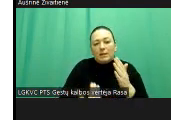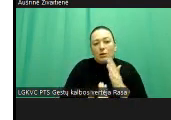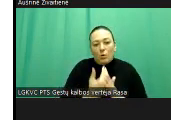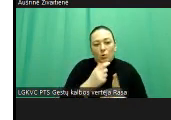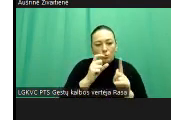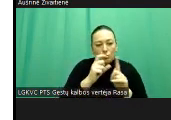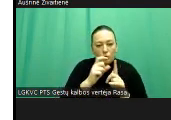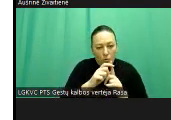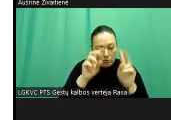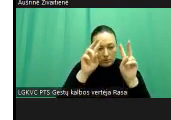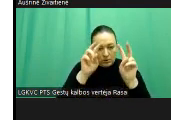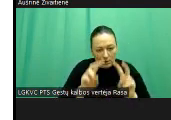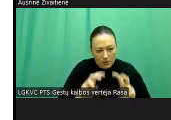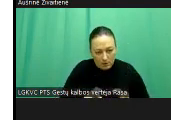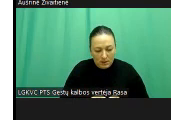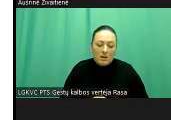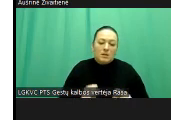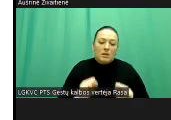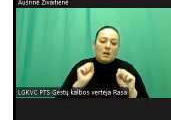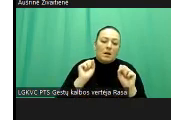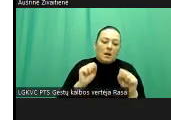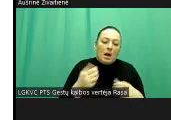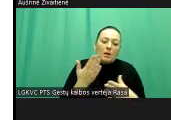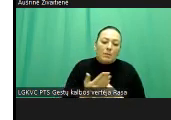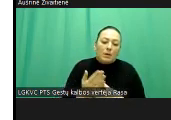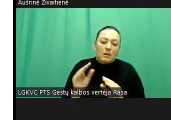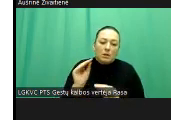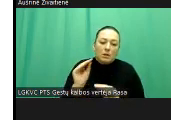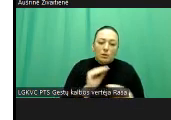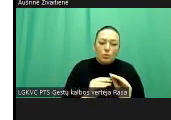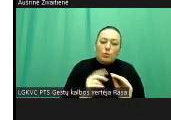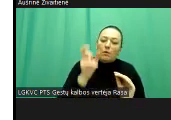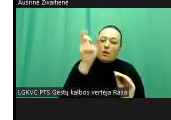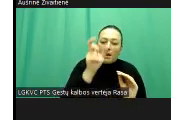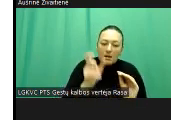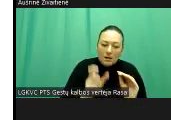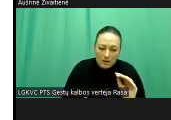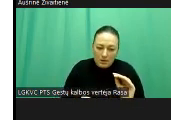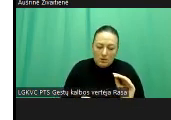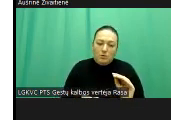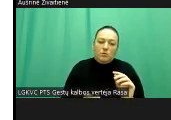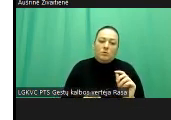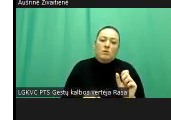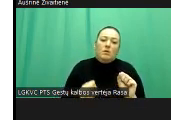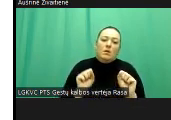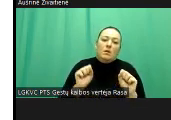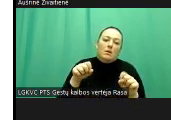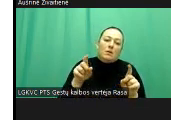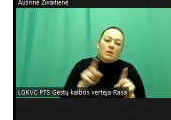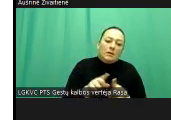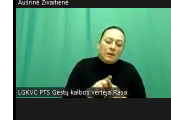žodyną, jis gali padėti jiems sukurti eilėraščius, tuo pačiu